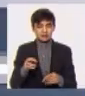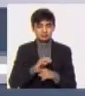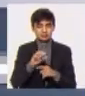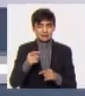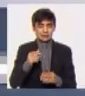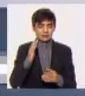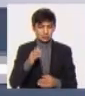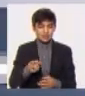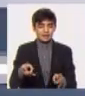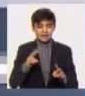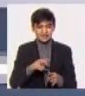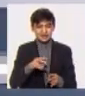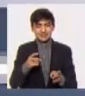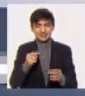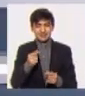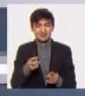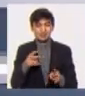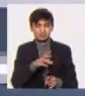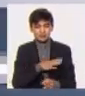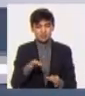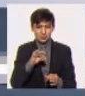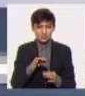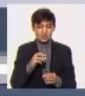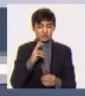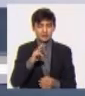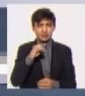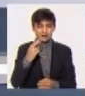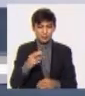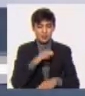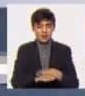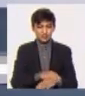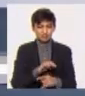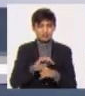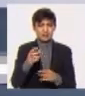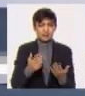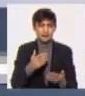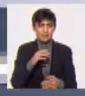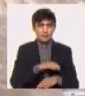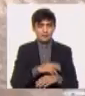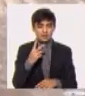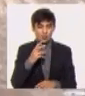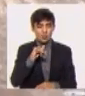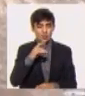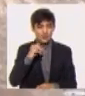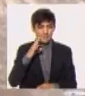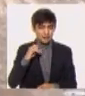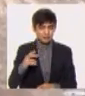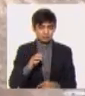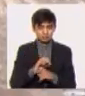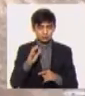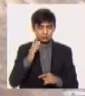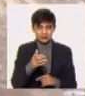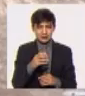органов. Оставшиеся средства – это средства, предоставляемые Национальным банком и банками второго уровня. Общая стоимость дорожной